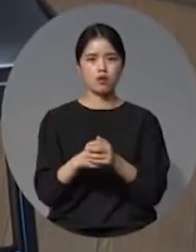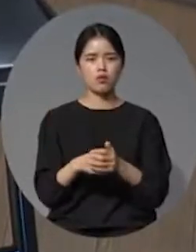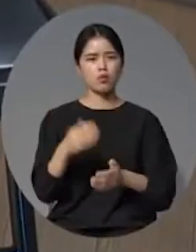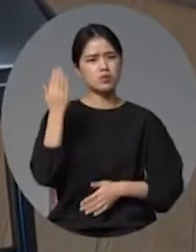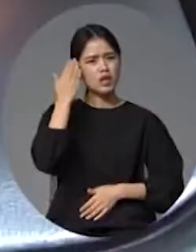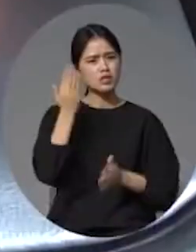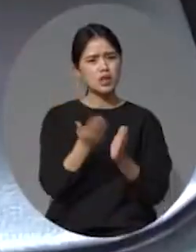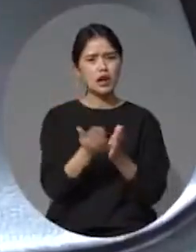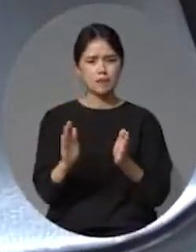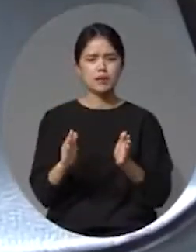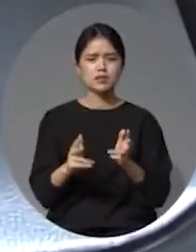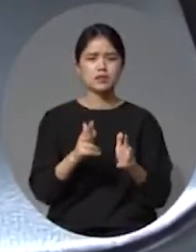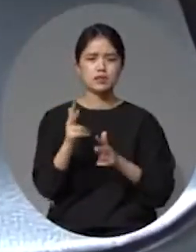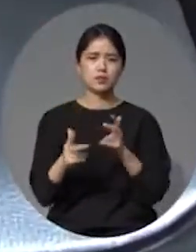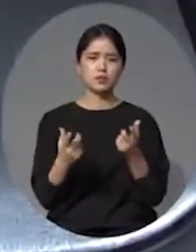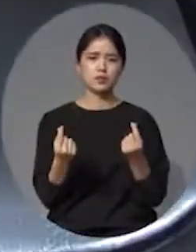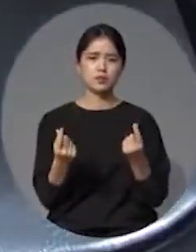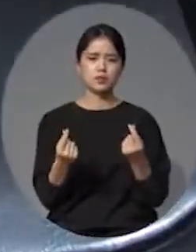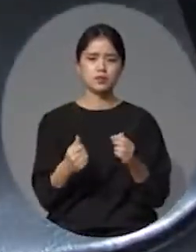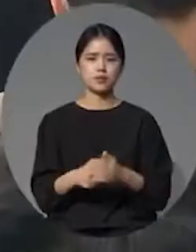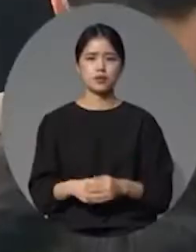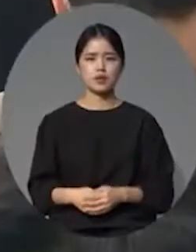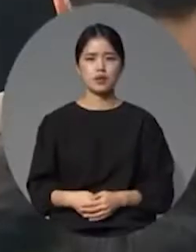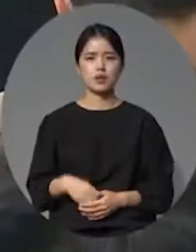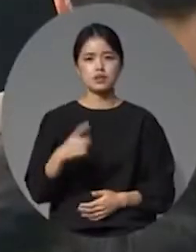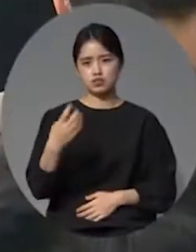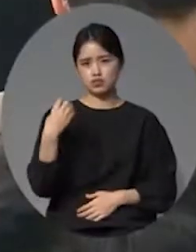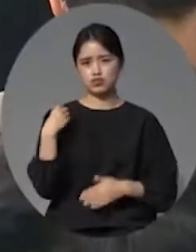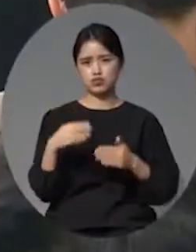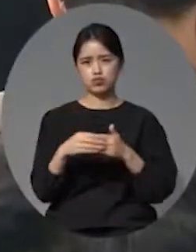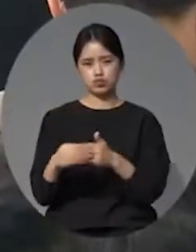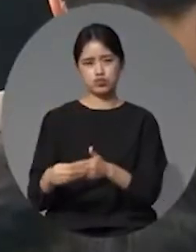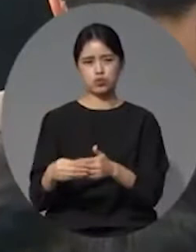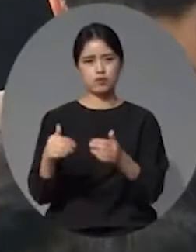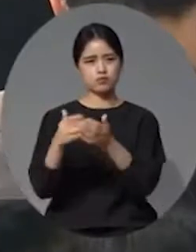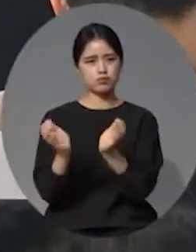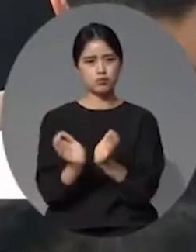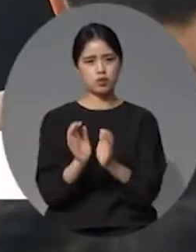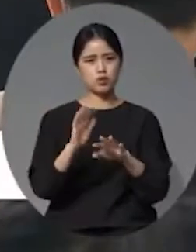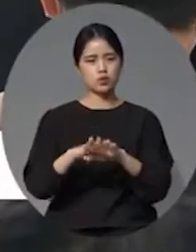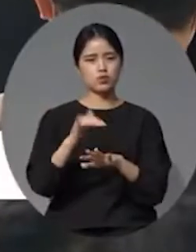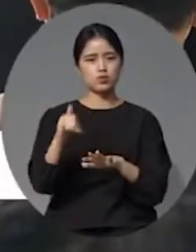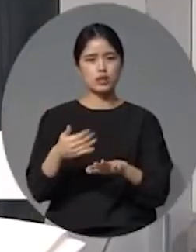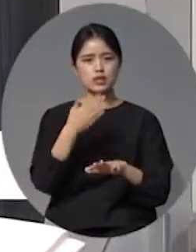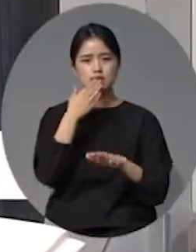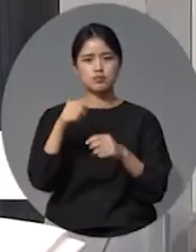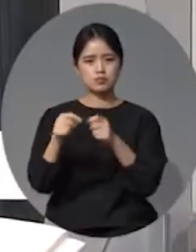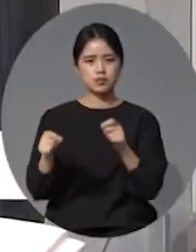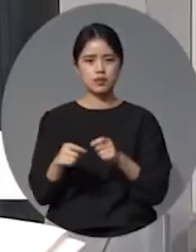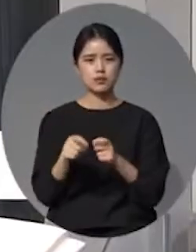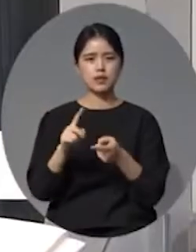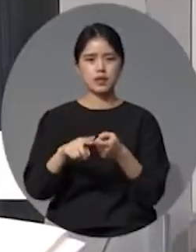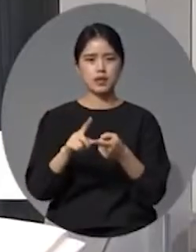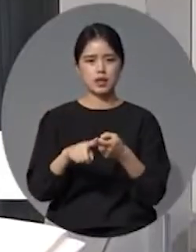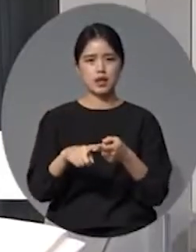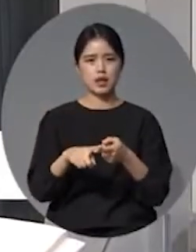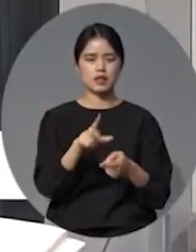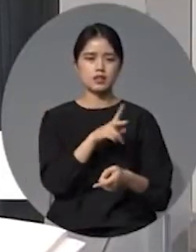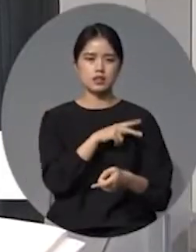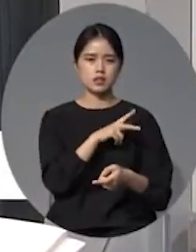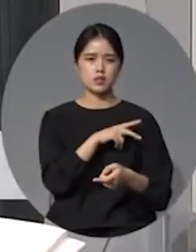비상식적으로 진행된 사업. 주관부서인 전라북도 농축산식품국에 대한 도의회 행정감사에서도 이